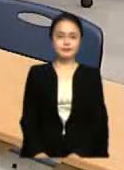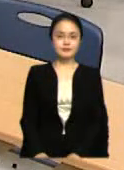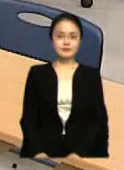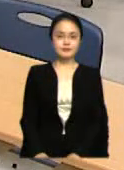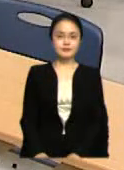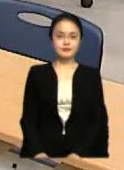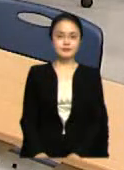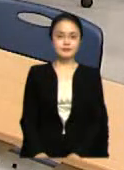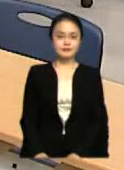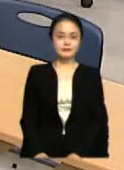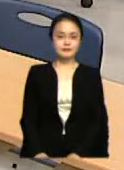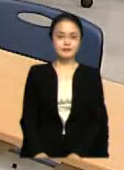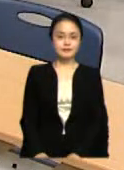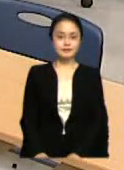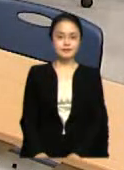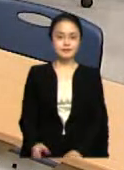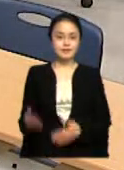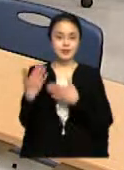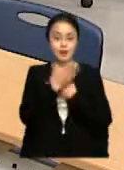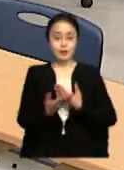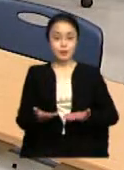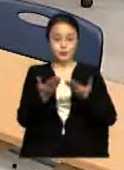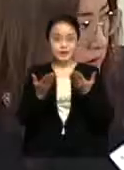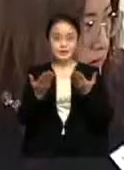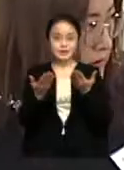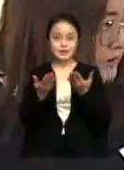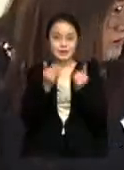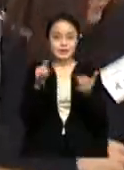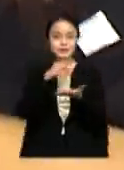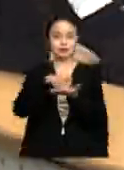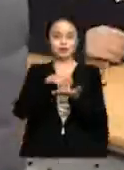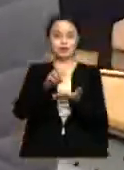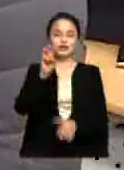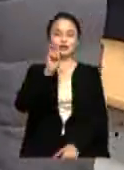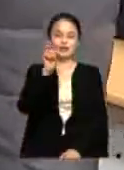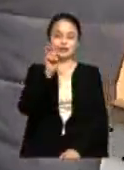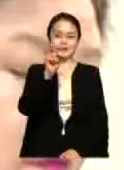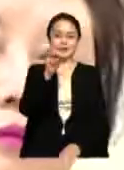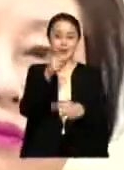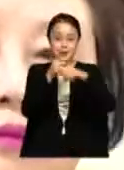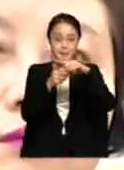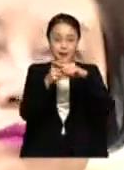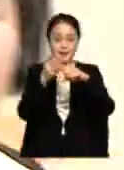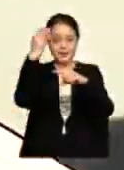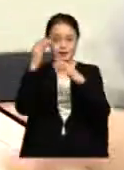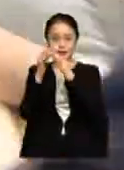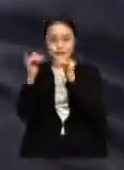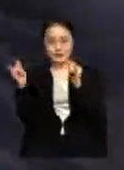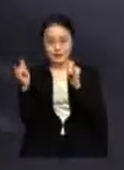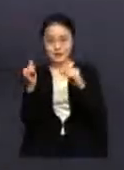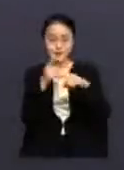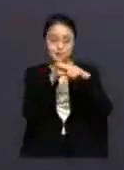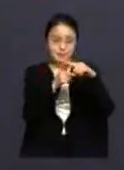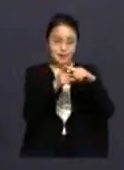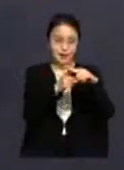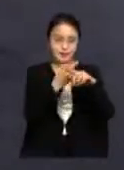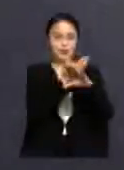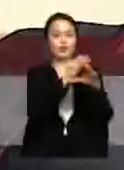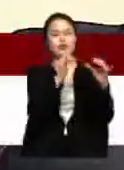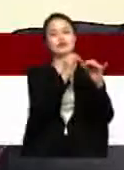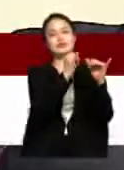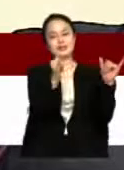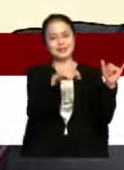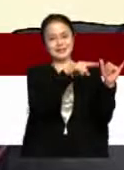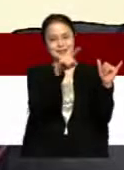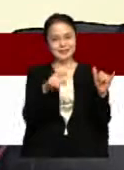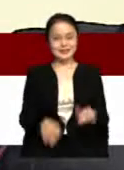총 30명으로 구성된 다문화 서포터즈 중 절반은 한국인 나머지는 외국인주민 입니다 국적도 다양 에